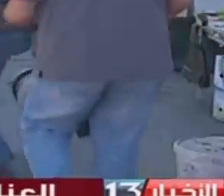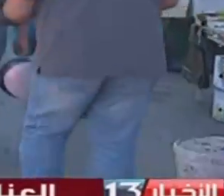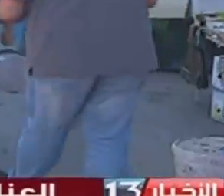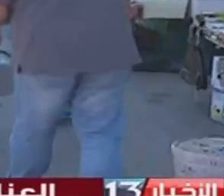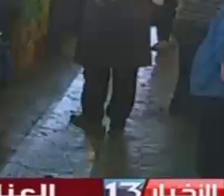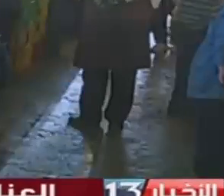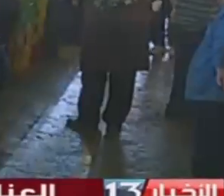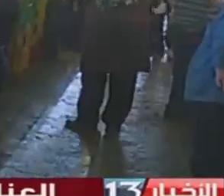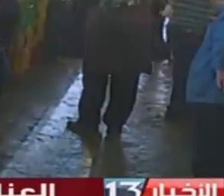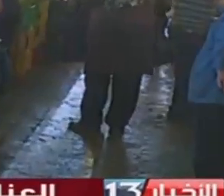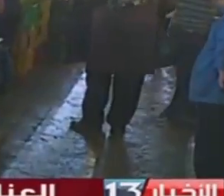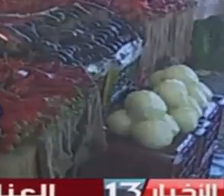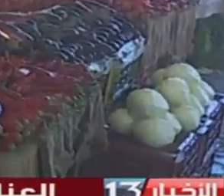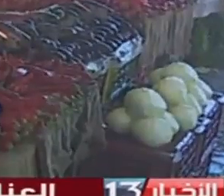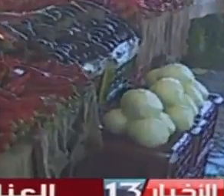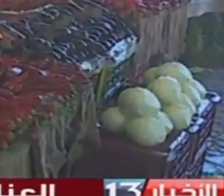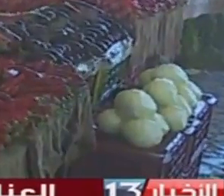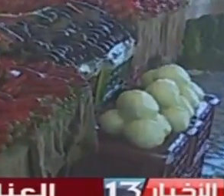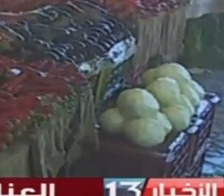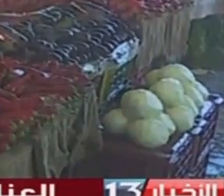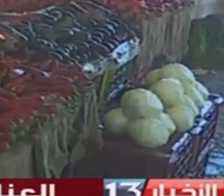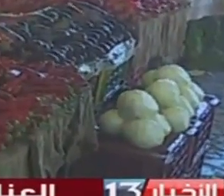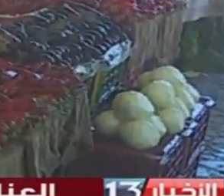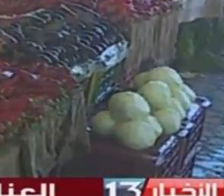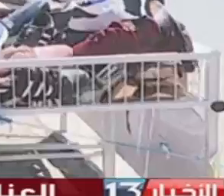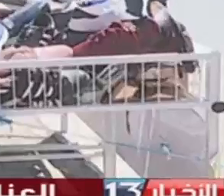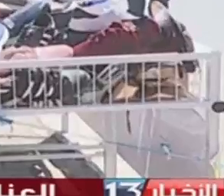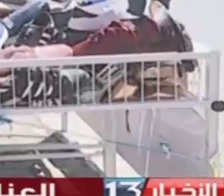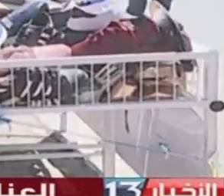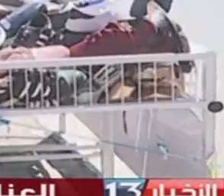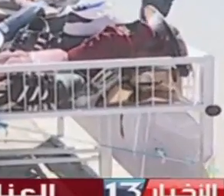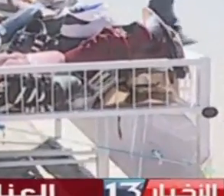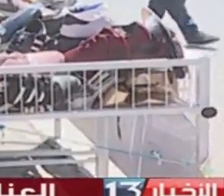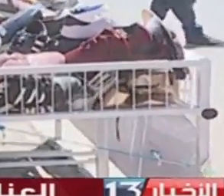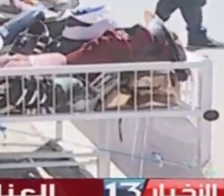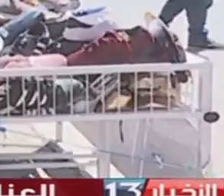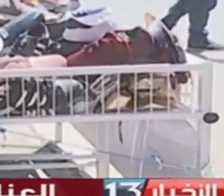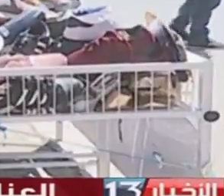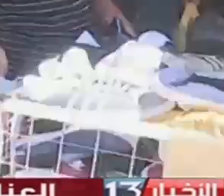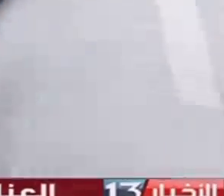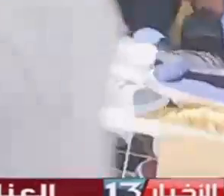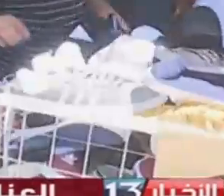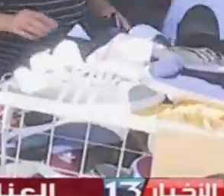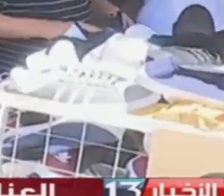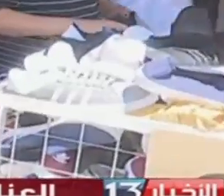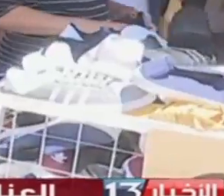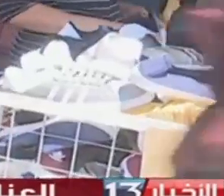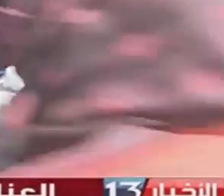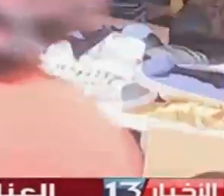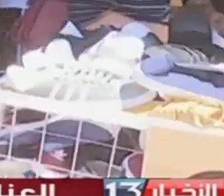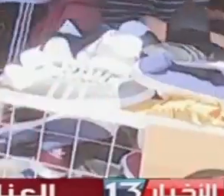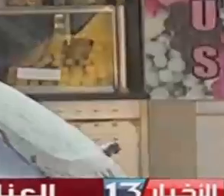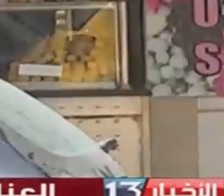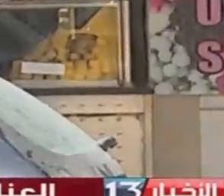مع اقتراب حلول عيد الفطر، تراجع الحركية في أسواق الخضر والغلال بسبب ضعف المقدورة الشرائية للمواطن والتوجه